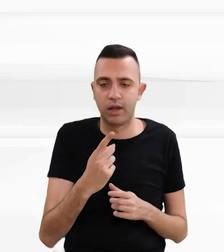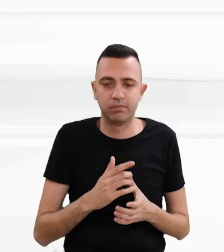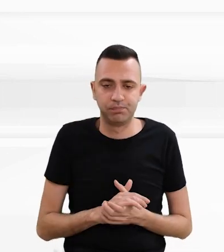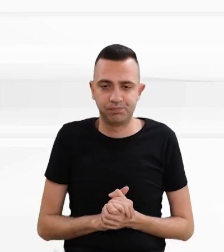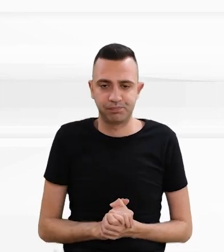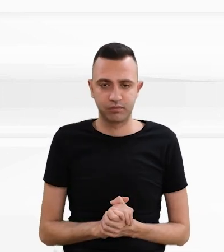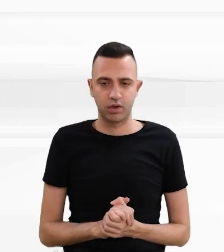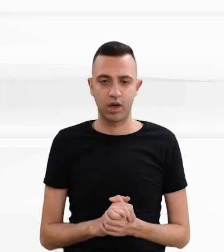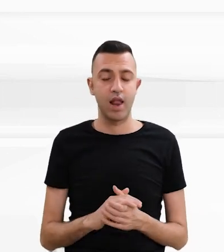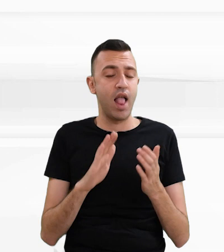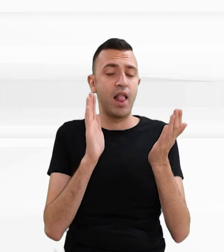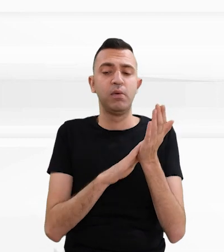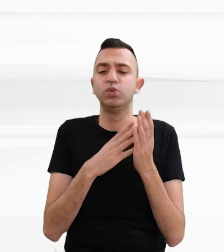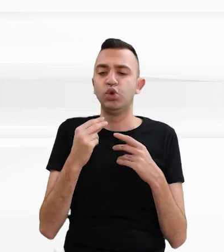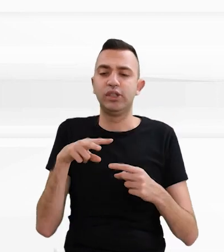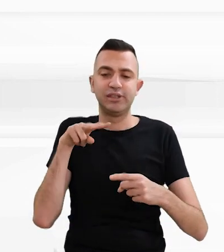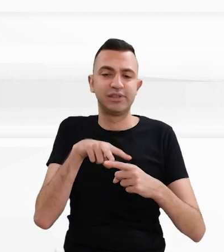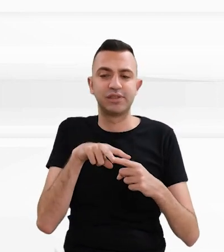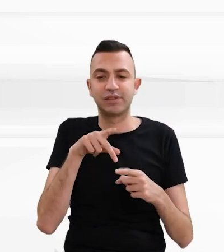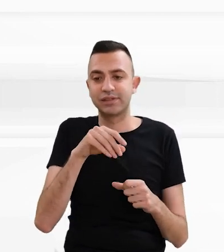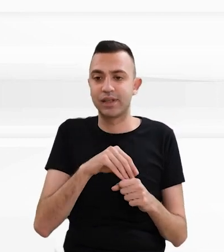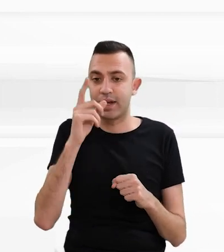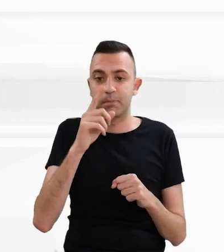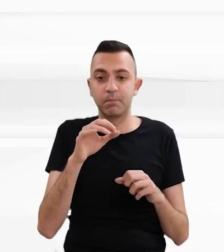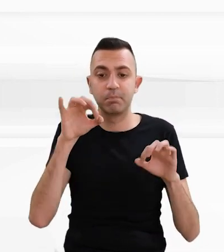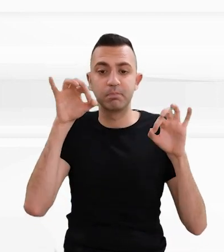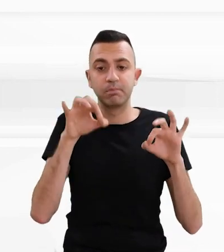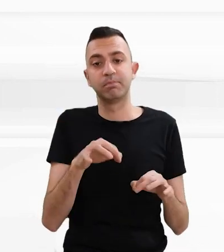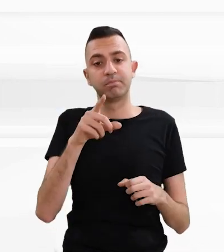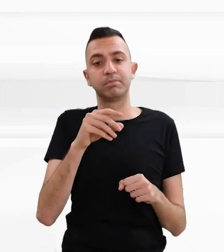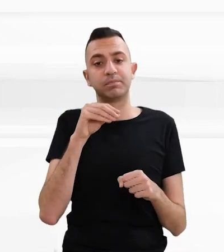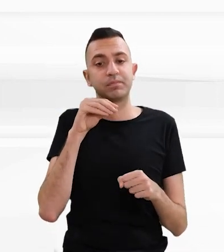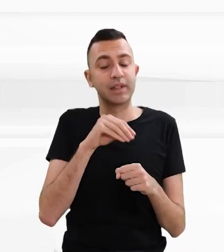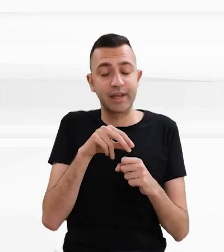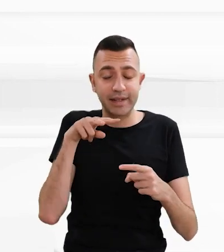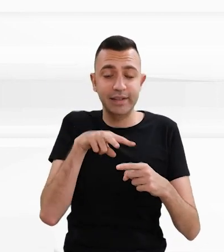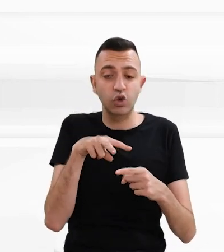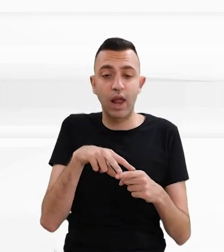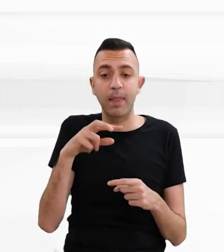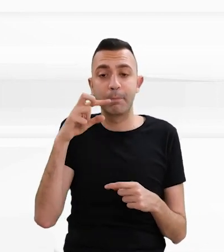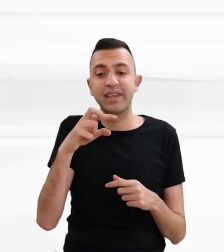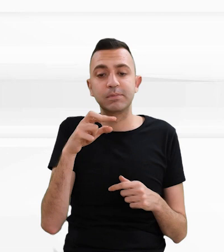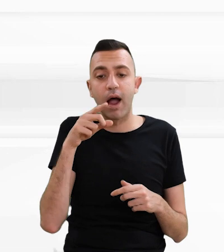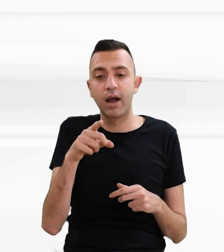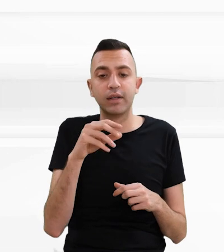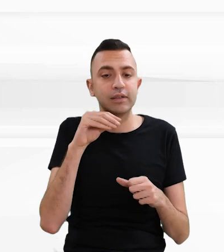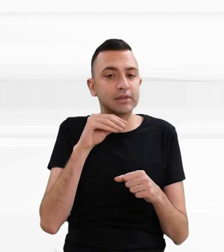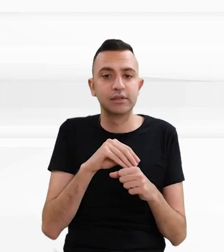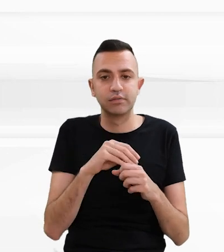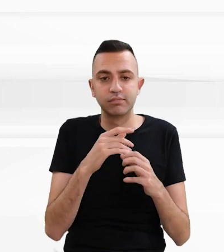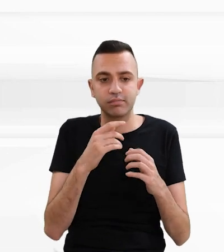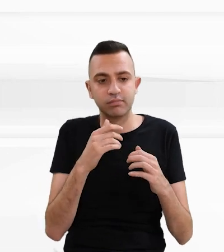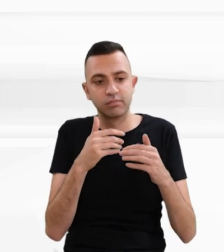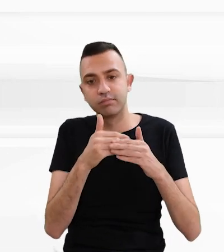elde edilen çok beğendik prizma ile başlangıç verilen dikdörtgenler prizmasının ayrıtlarının uzunlukları toplamı